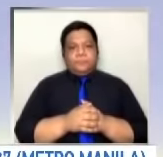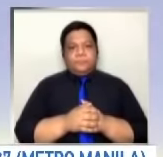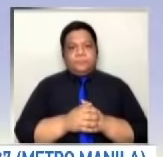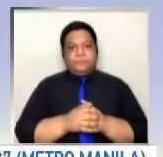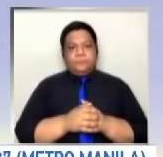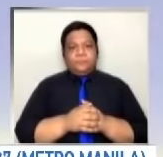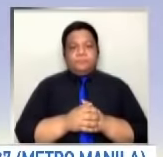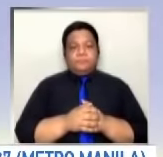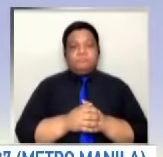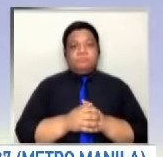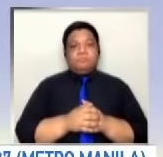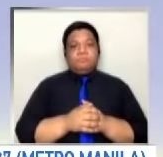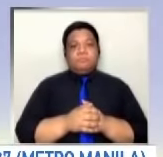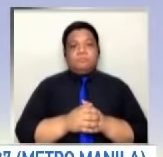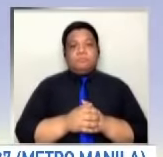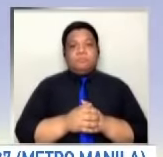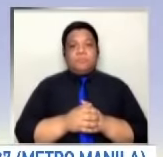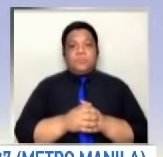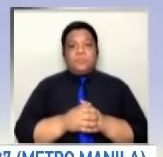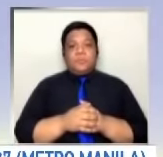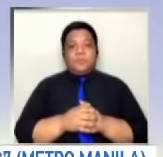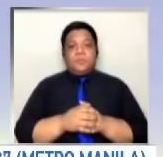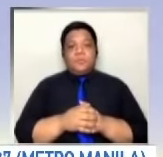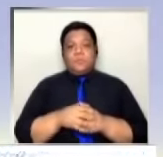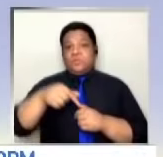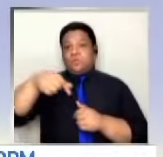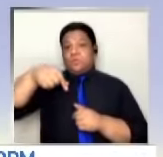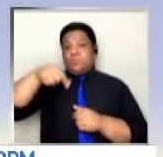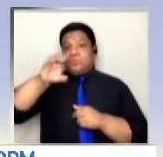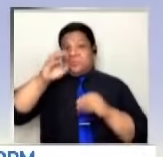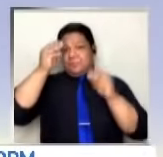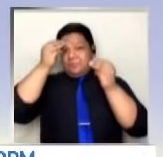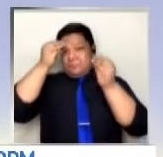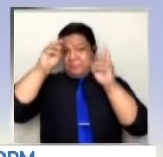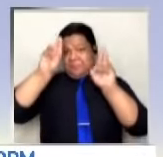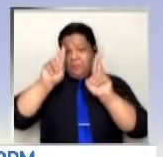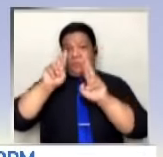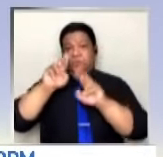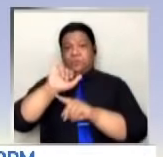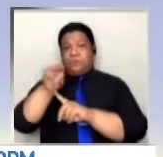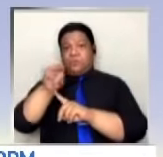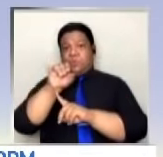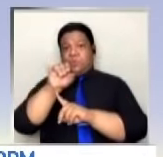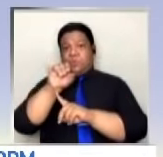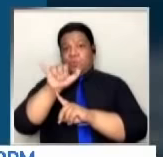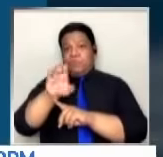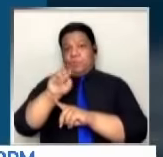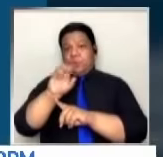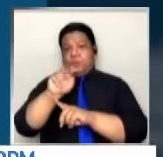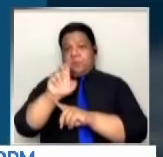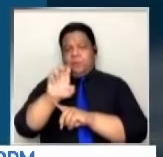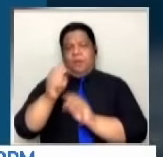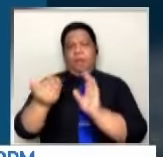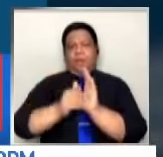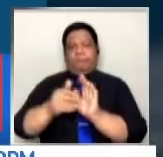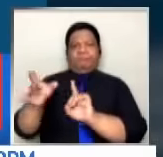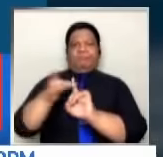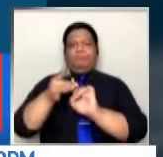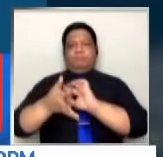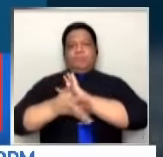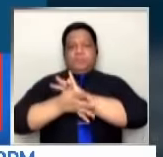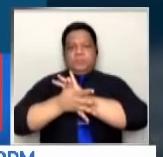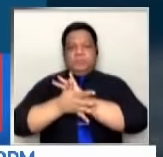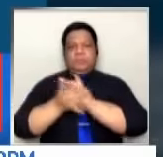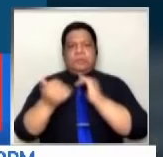Muling tinamaan ng COVID-19 si Quezon City Mayor Joy Belmonte. Nakararanas siya ng mild symptoms at naka-quarantine siya sa Hope Community